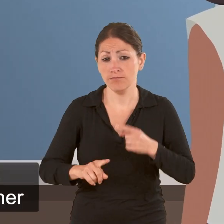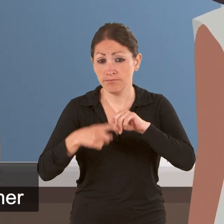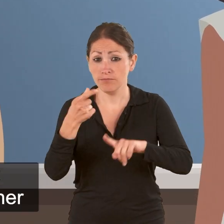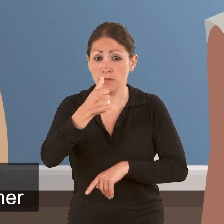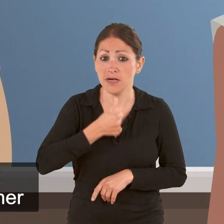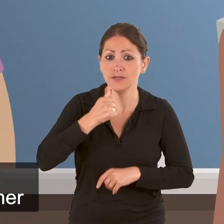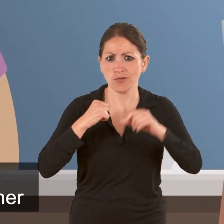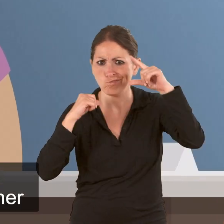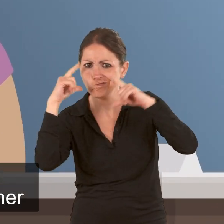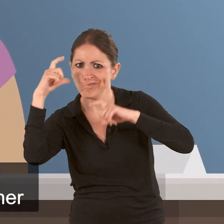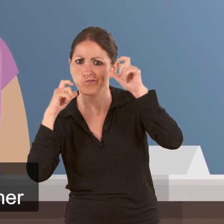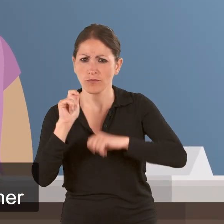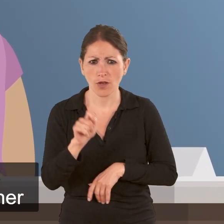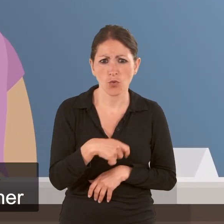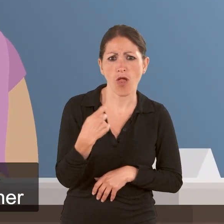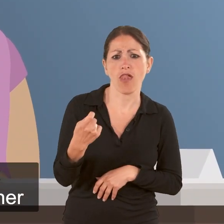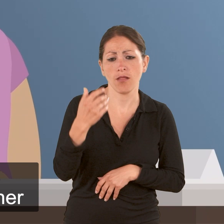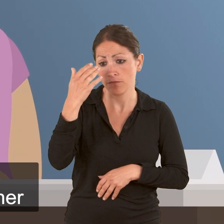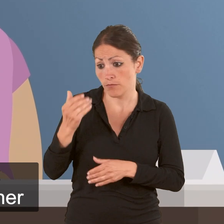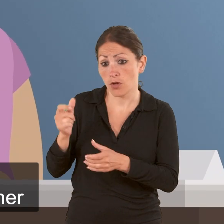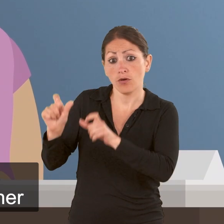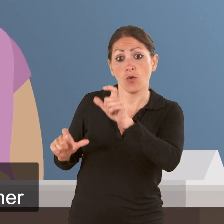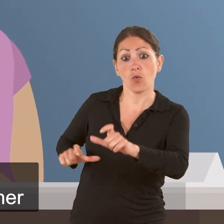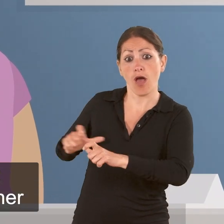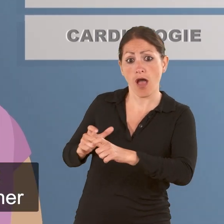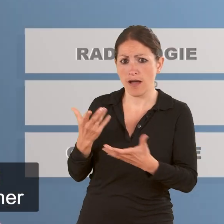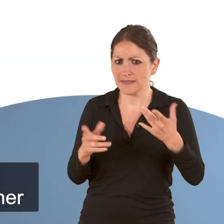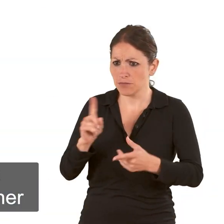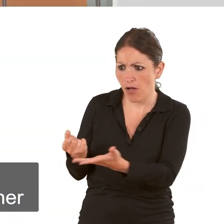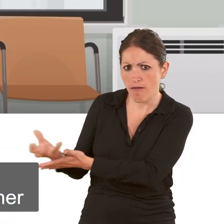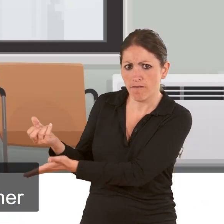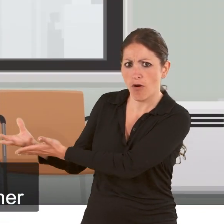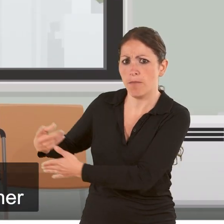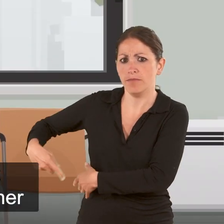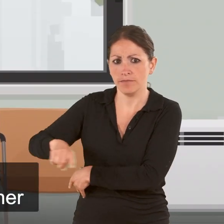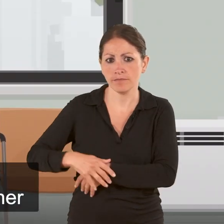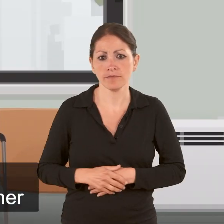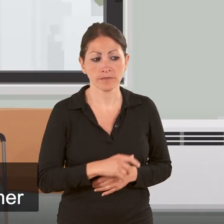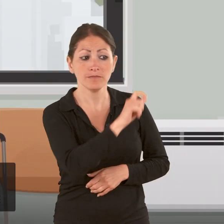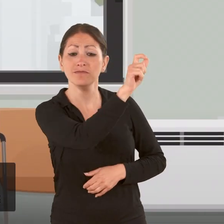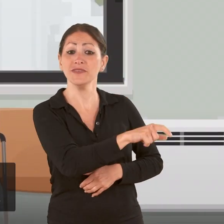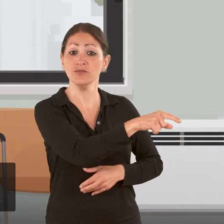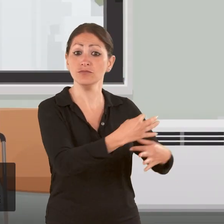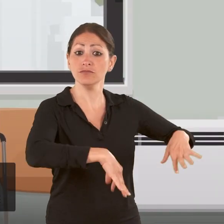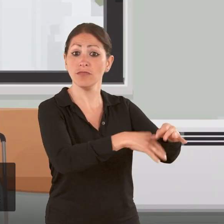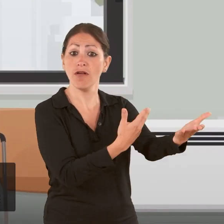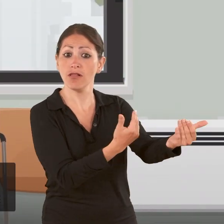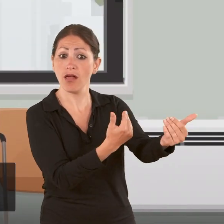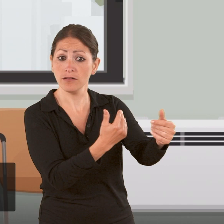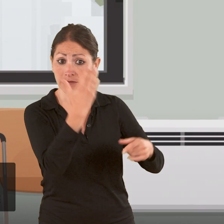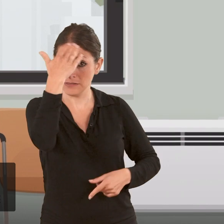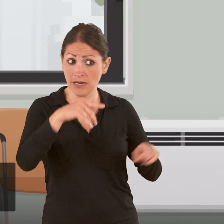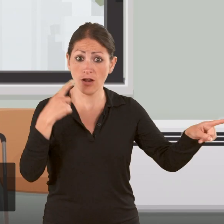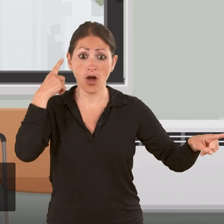Soyez patient, expressif, naturel, et n'hésitez pas à prévenir vos collègues. En venant chercher le patient en salle